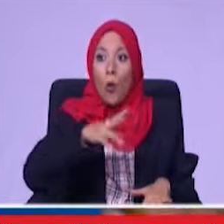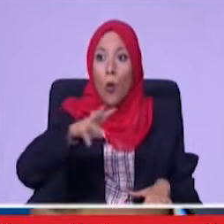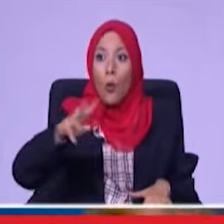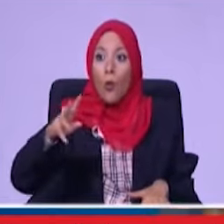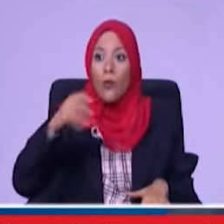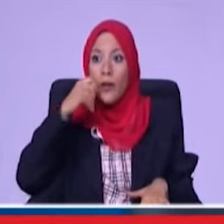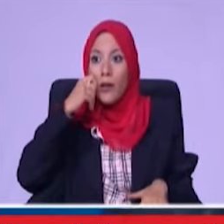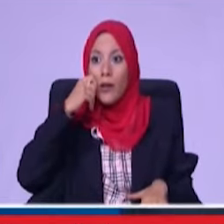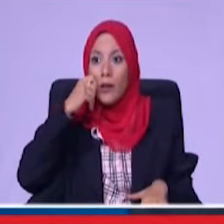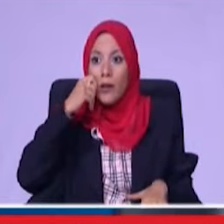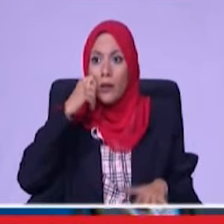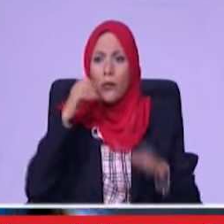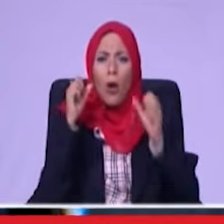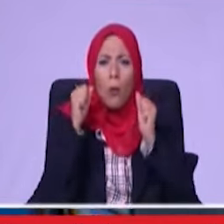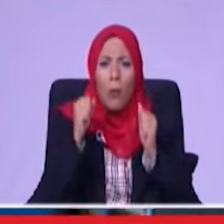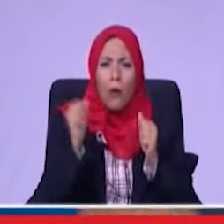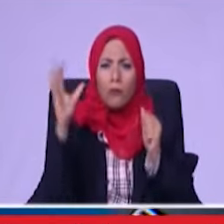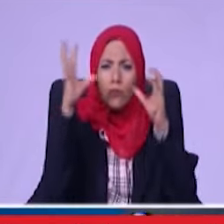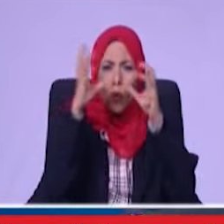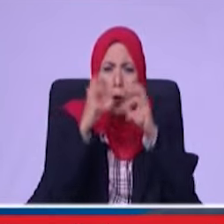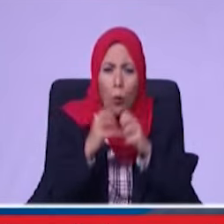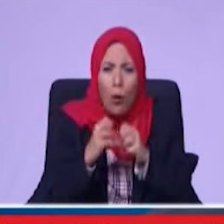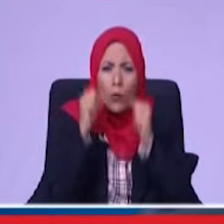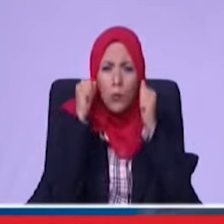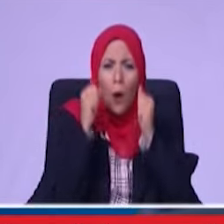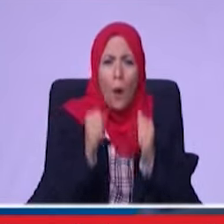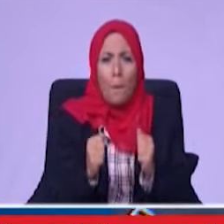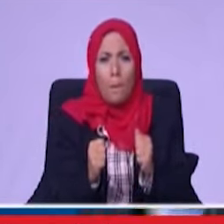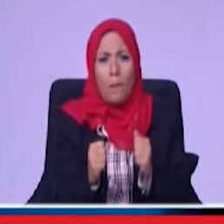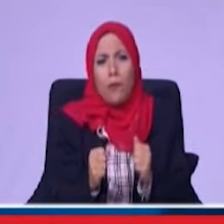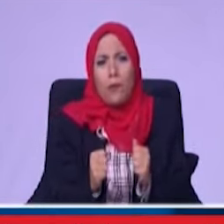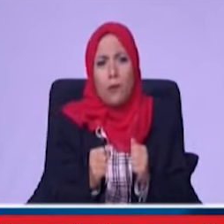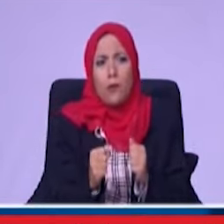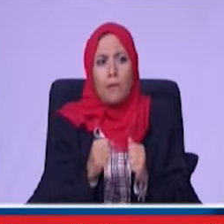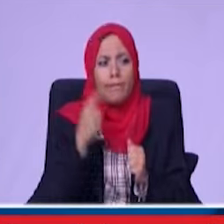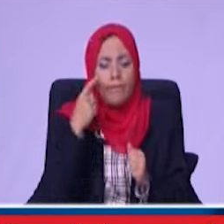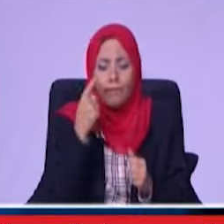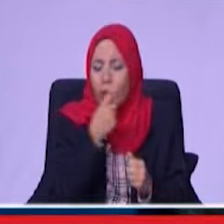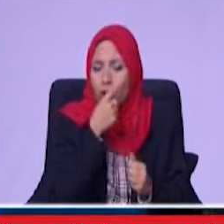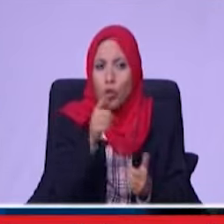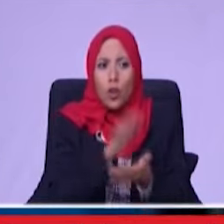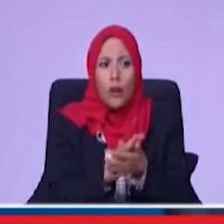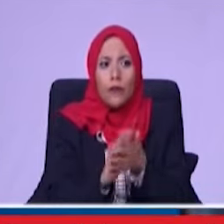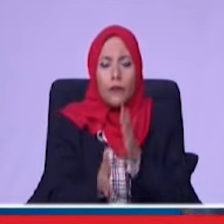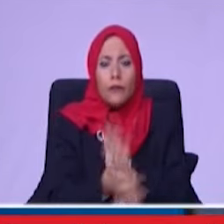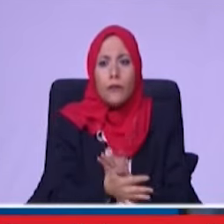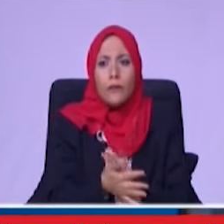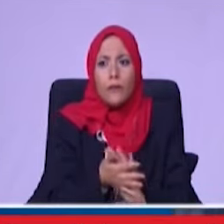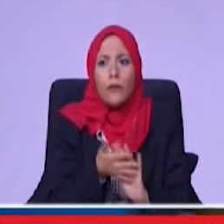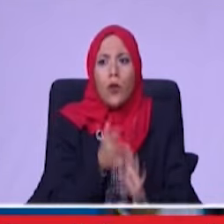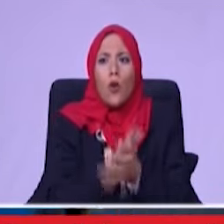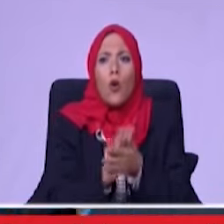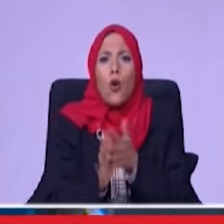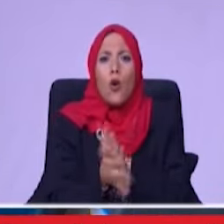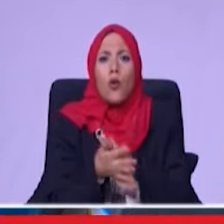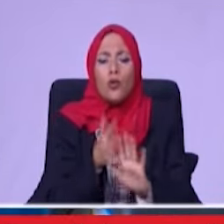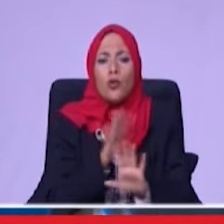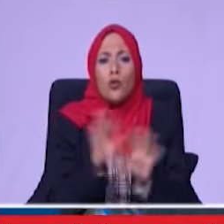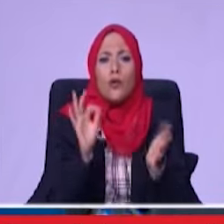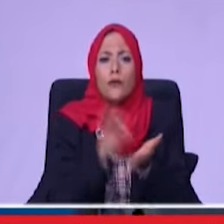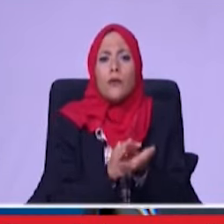فيه ضلمة جامدة جدا، محدش شايف خالص، من لم يجعل له نورا فما له من